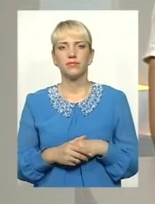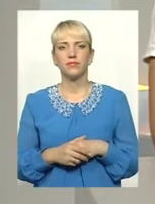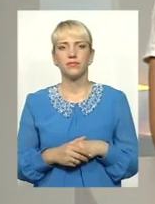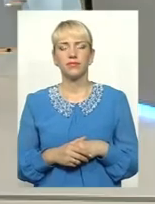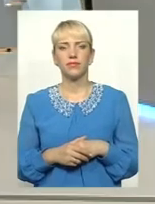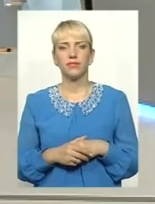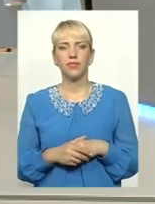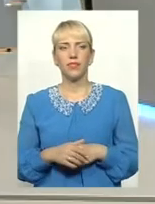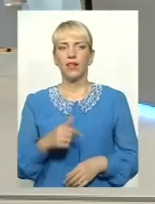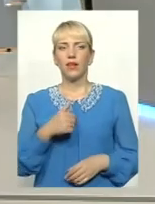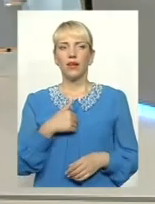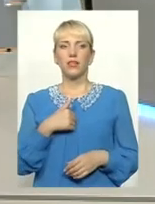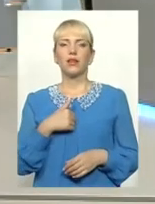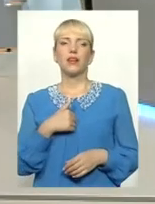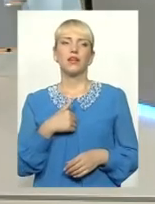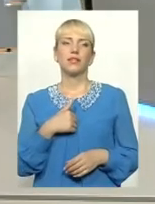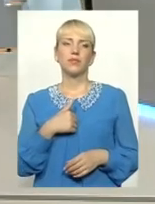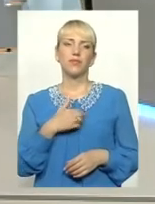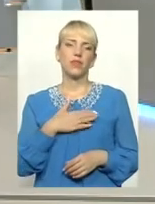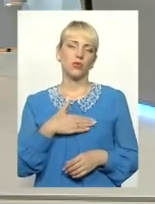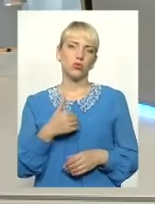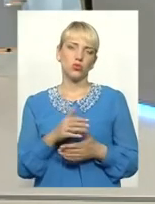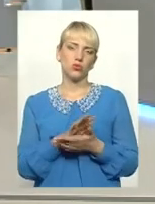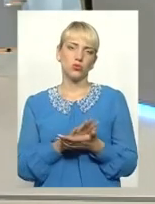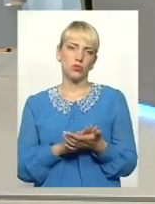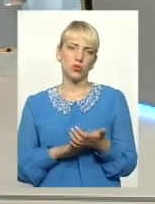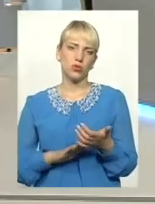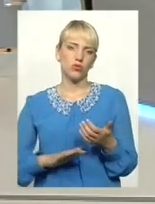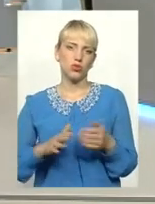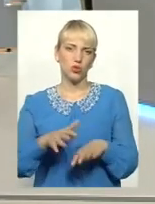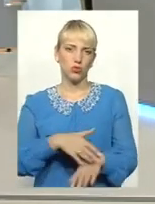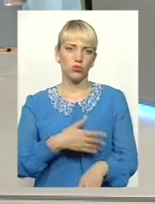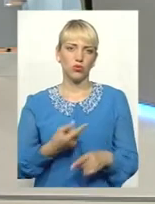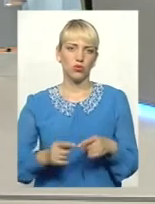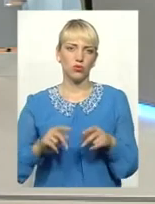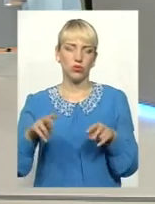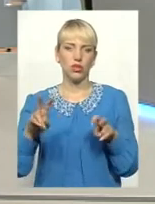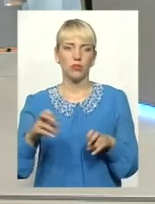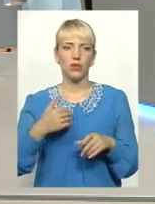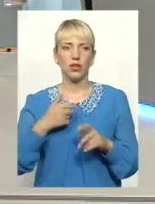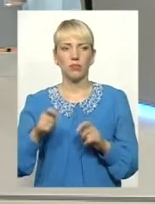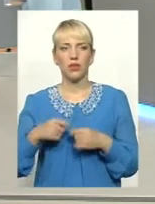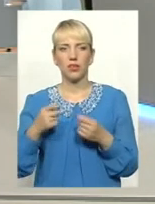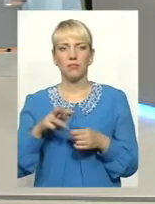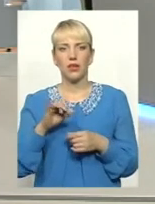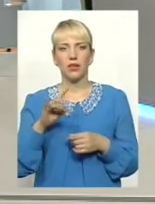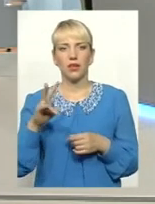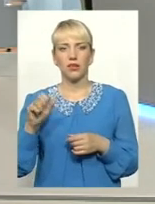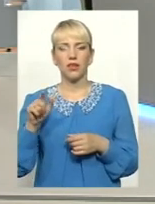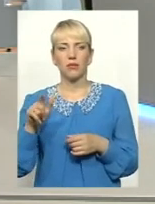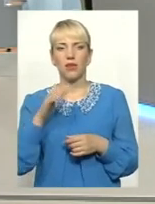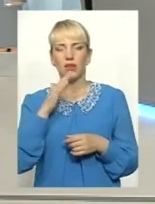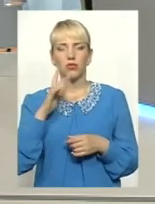я не хочу бути довго, як кажуть, цій темі. Я передам Маринці розмову, тому що їй дуже багато